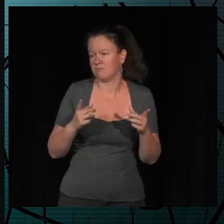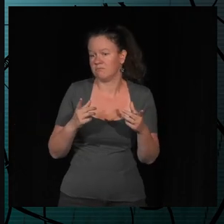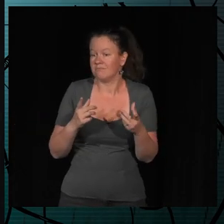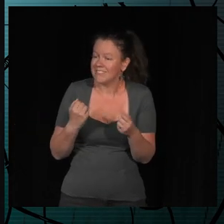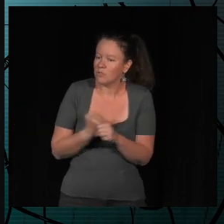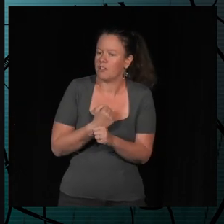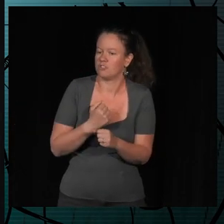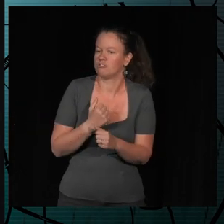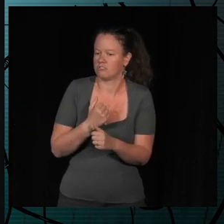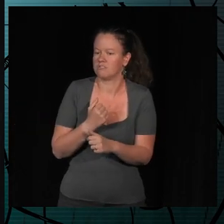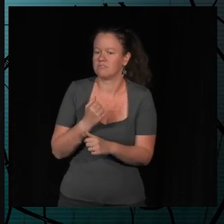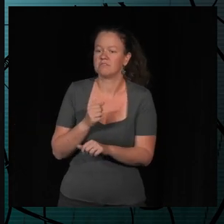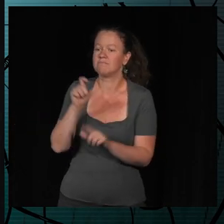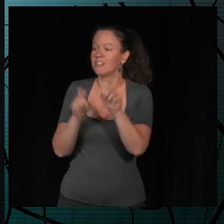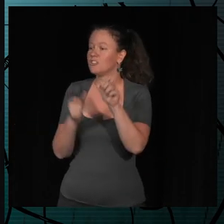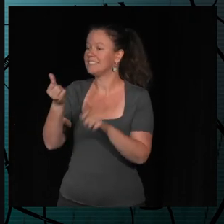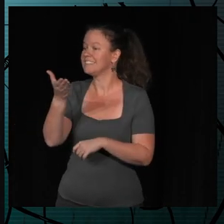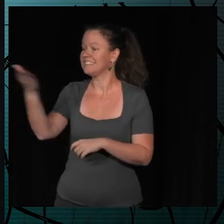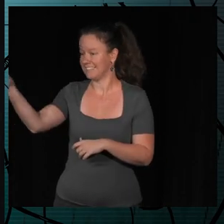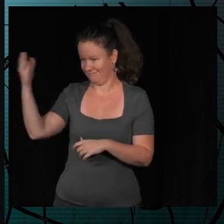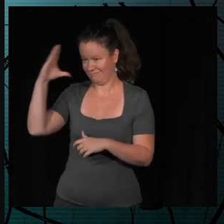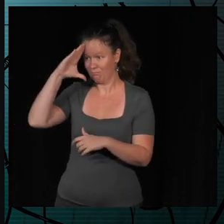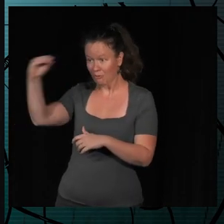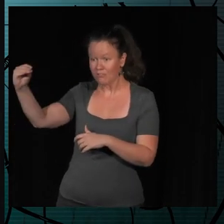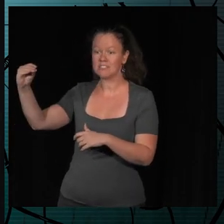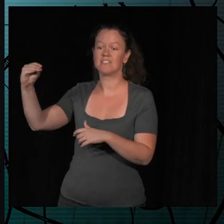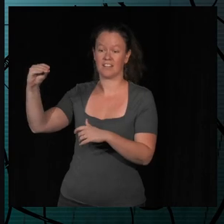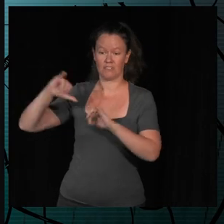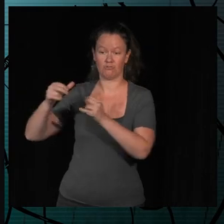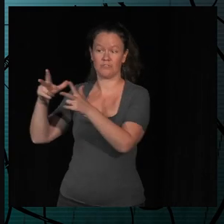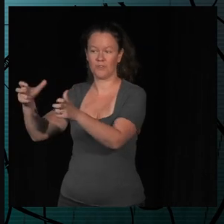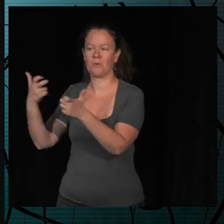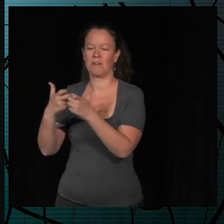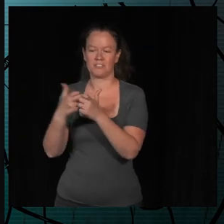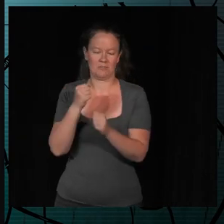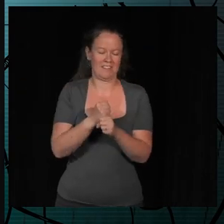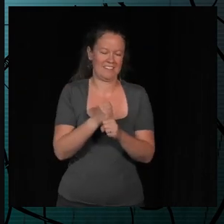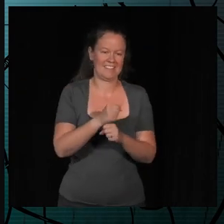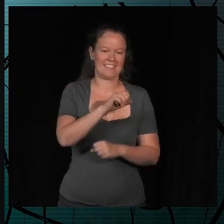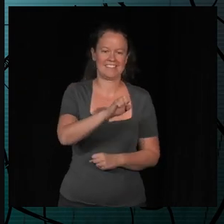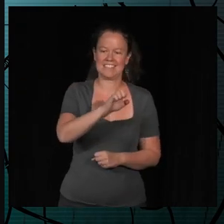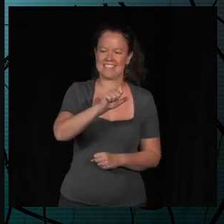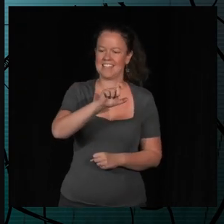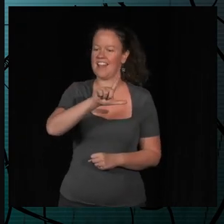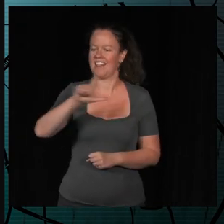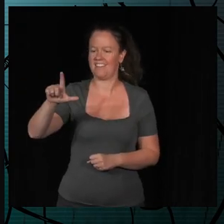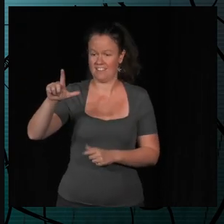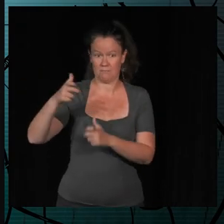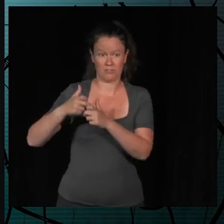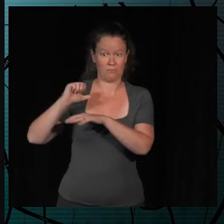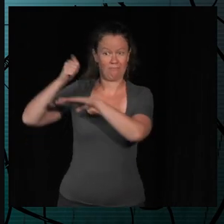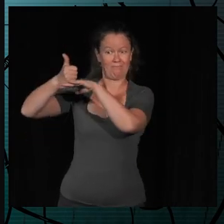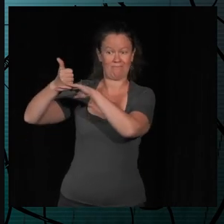qu'il n'y ait personne ici de l'industrie du jeu vidéo entre autres des gens du sel par exemple euh puisque finalement